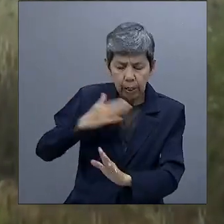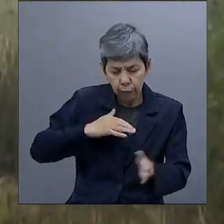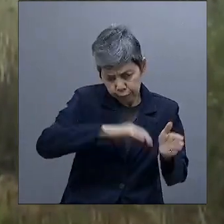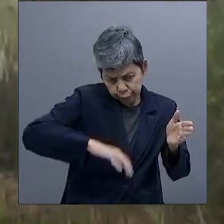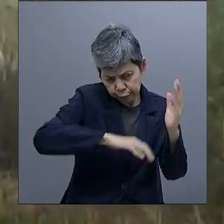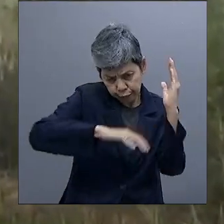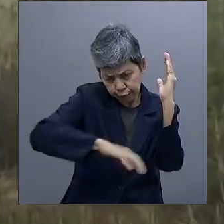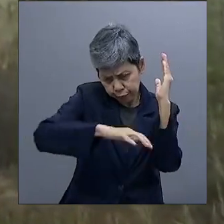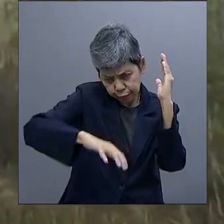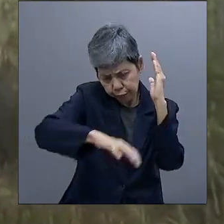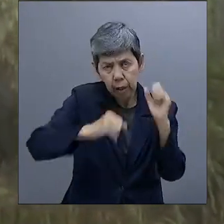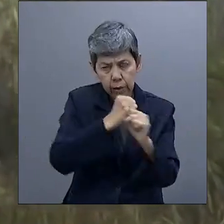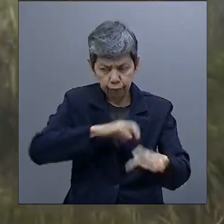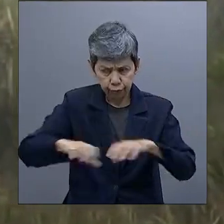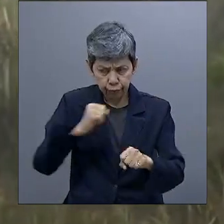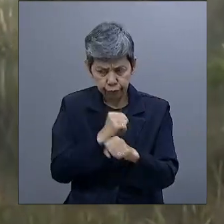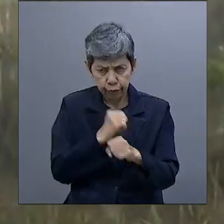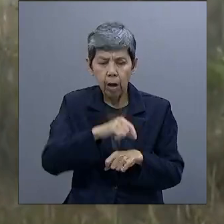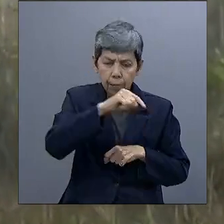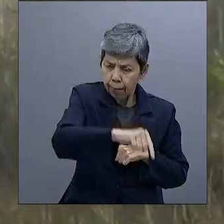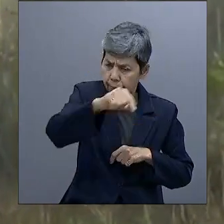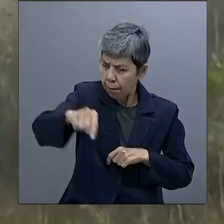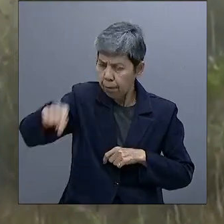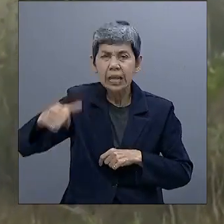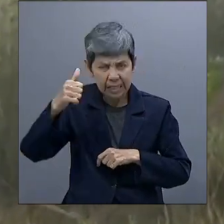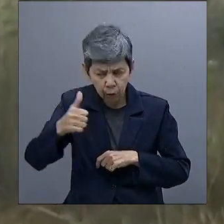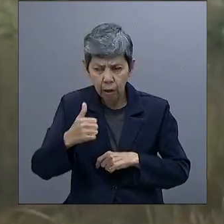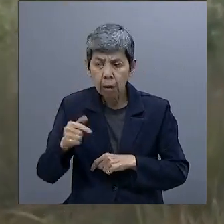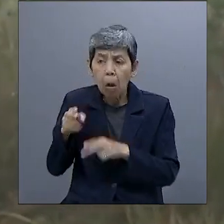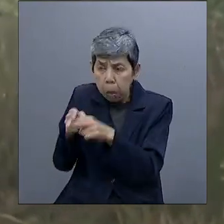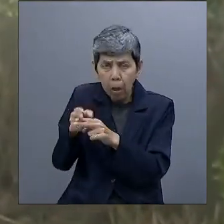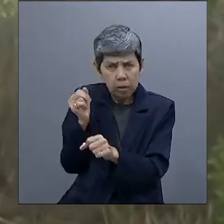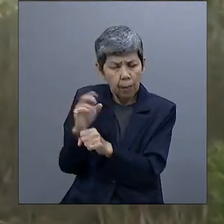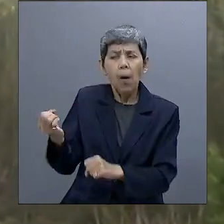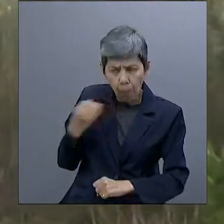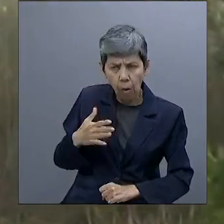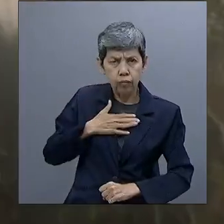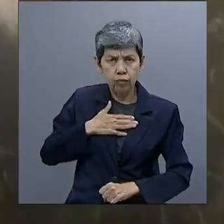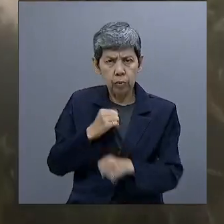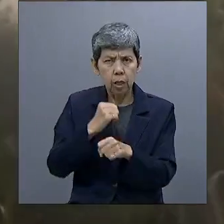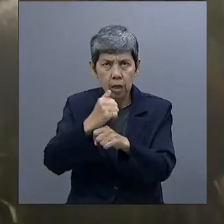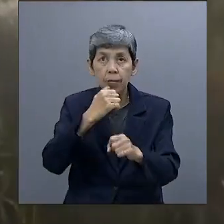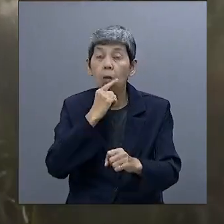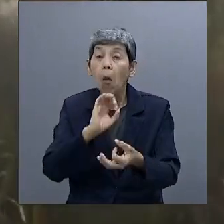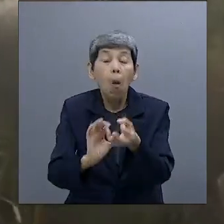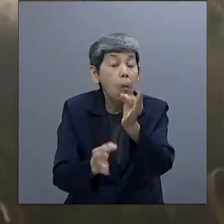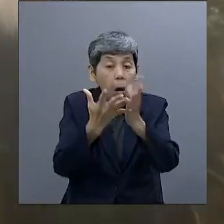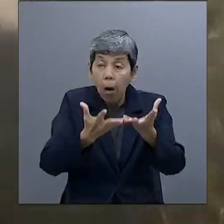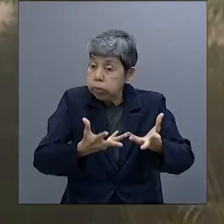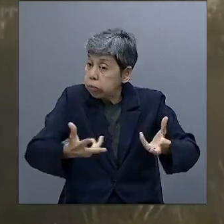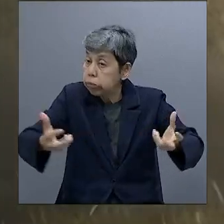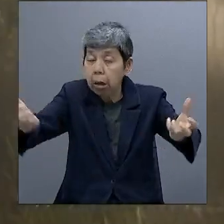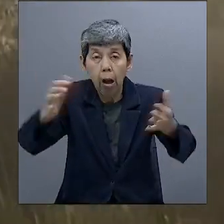ล้วก็บริหารจัดการเป็นแปลงไปนะครับเพื่อไม่ให้มันเกิดความลุกลามนะครับเมื่อเกิดไฟที่ไม่ได้บริห